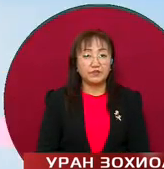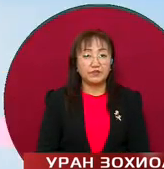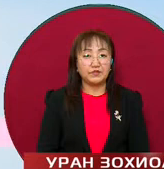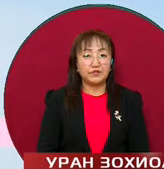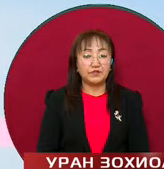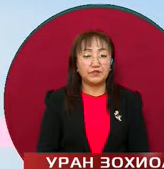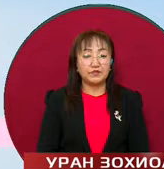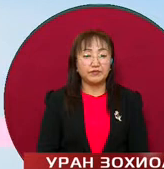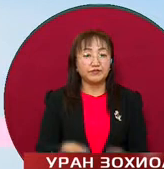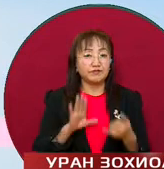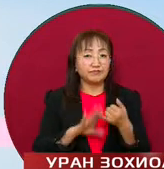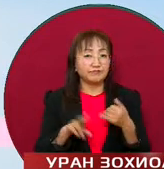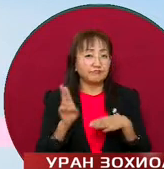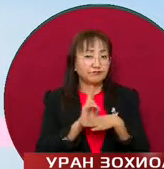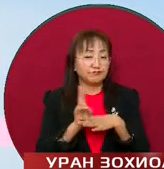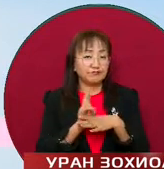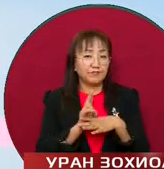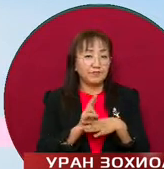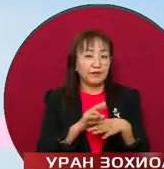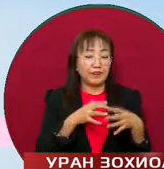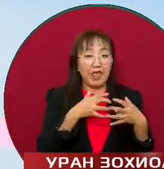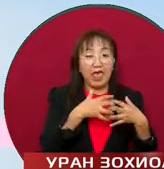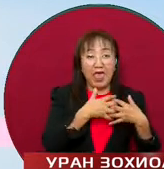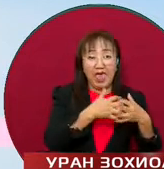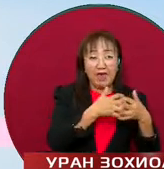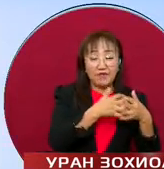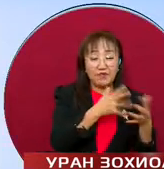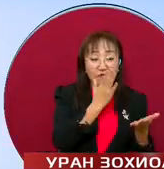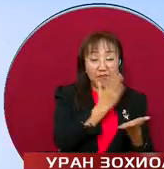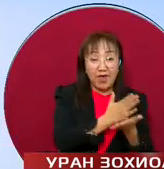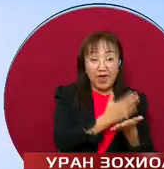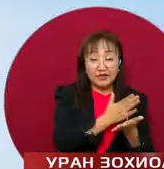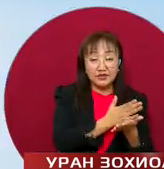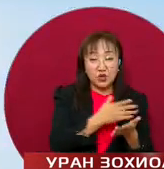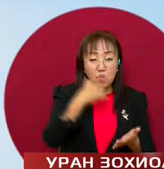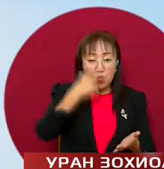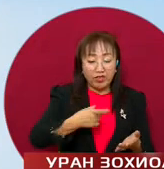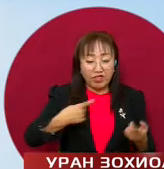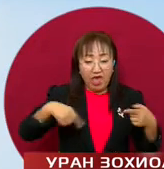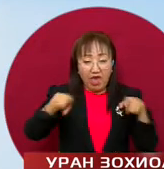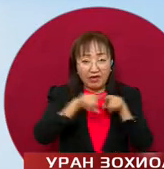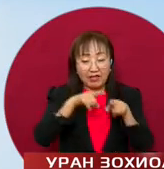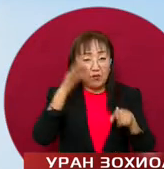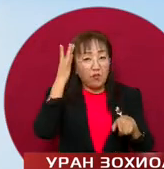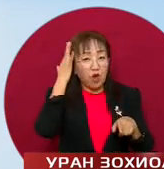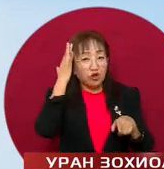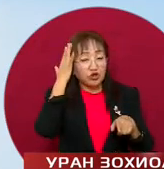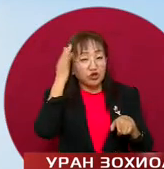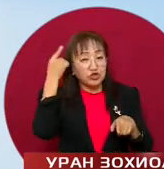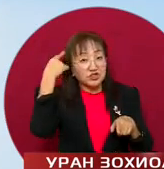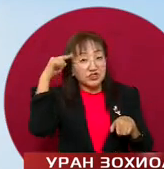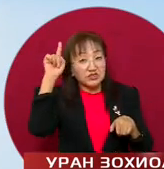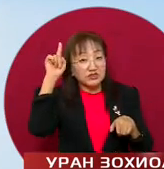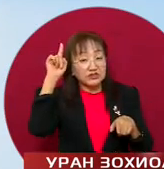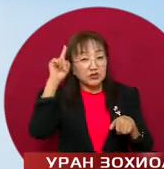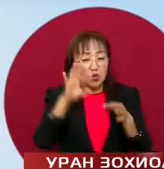За дараагийн даалгавар. Амтан байдлаа хүн шиг сэтгэдэг болохыг харуулсан өгүүлбэр байна уу? За энд